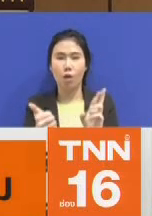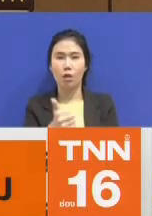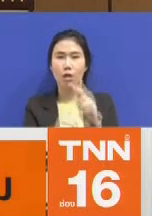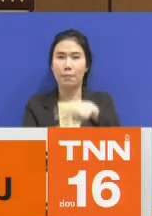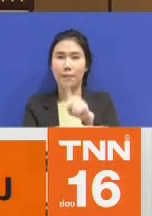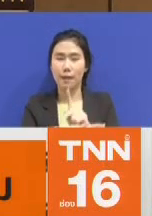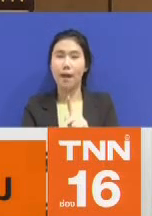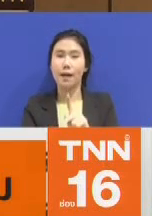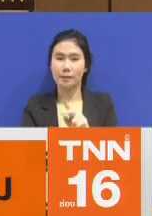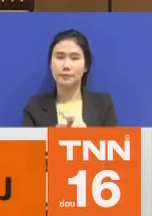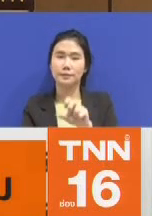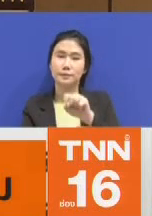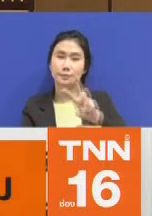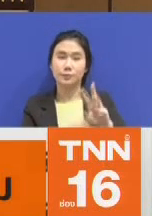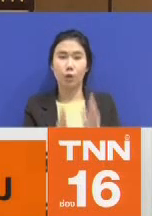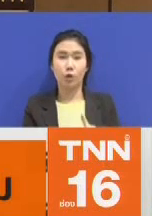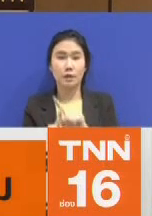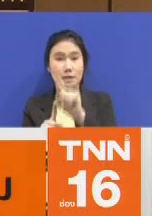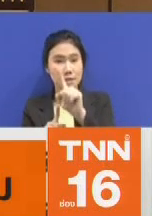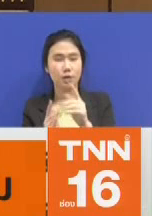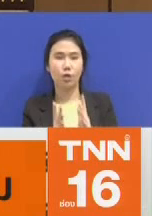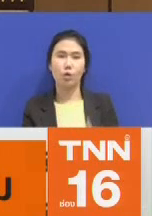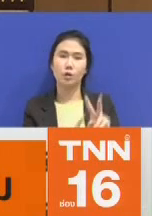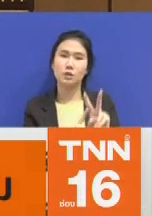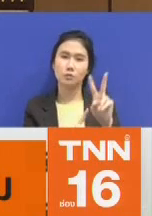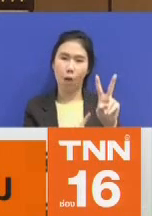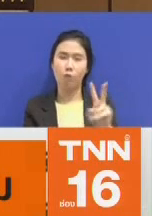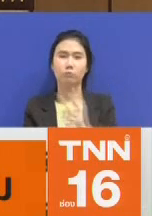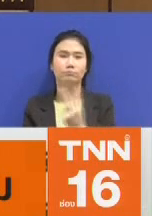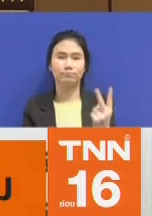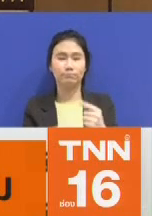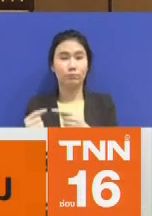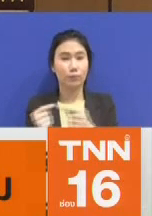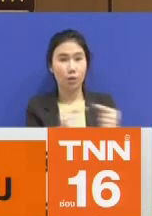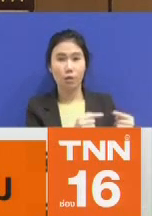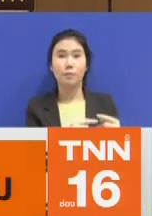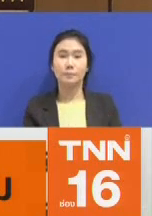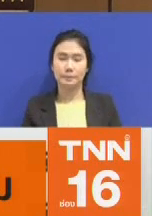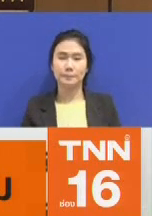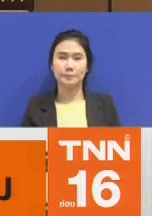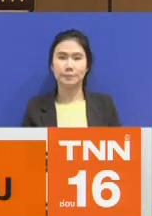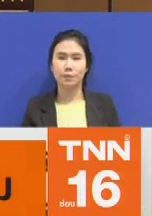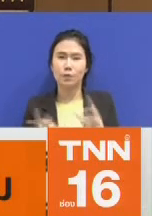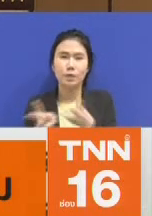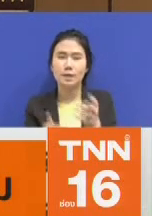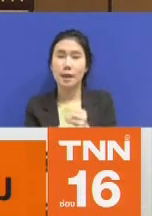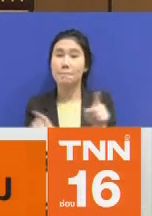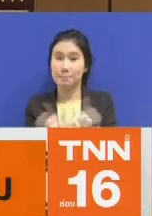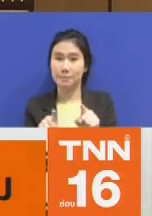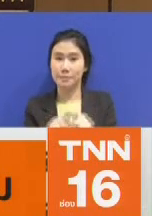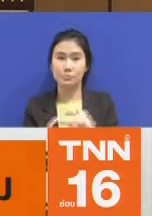จนทำให้นายชัยชิดชอบนะครับประธานการประชุมชั่วคราวขณะนี้ก